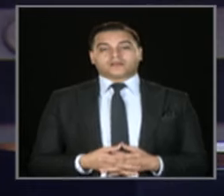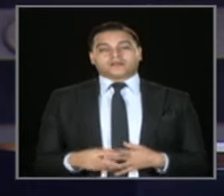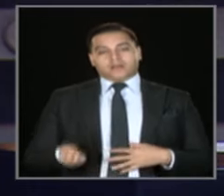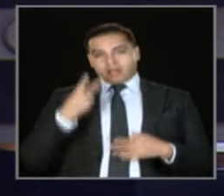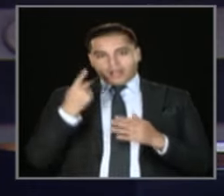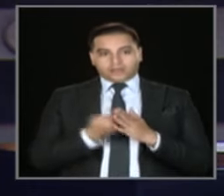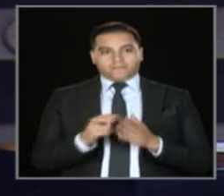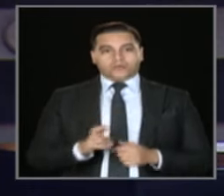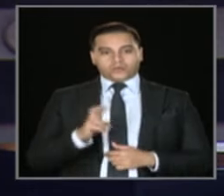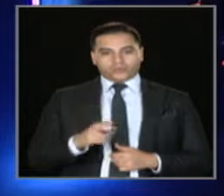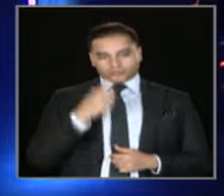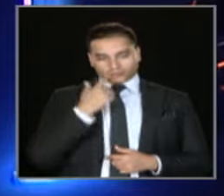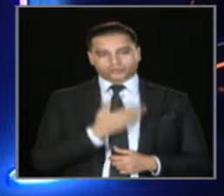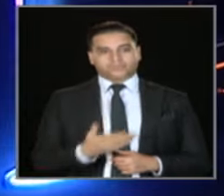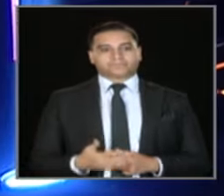أدب والسؤال هو: